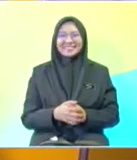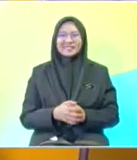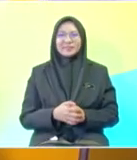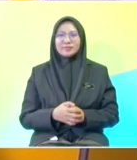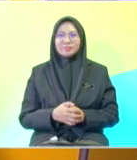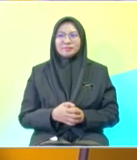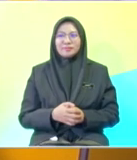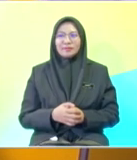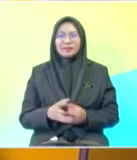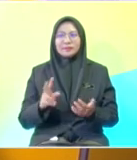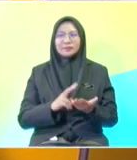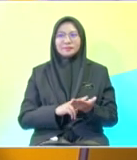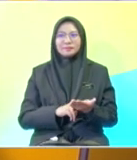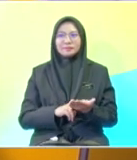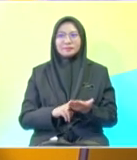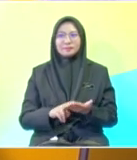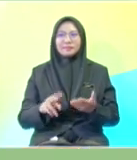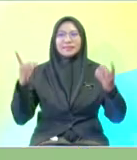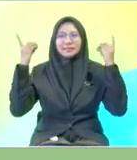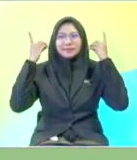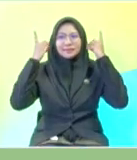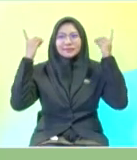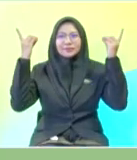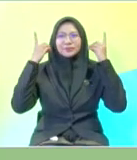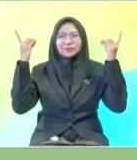adalah dibaca secara